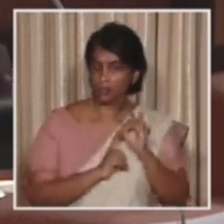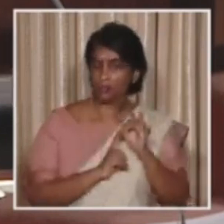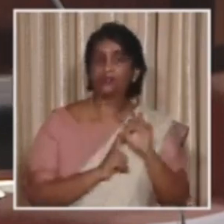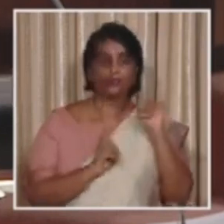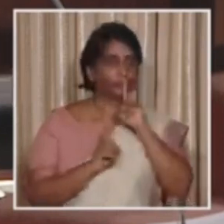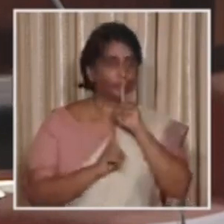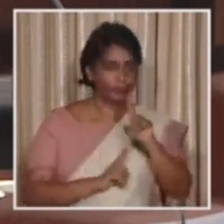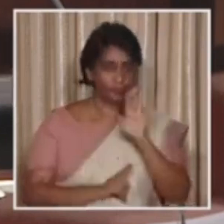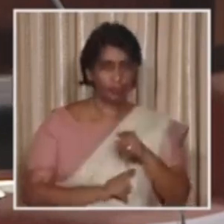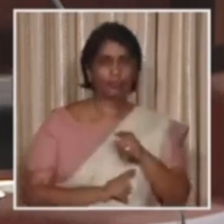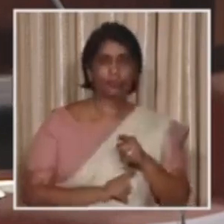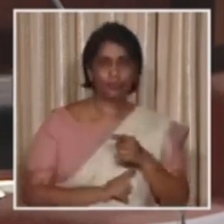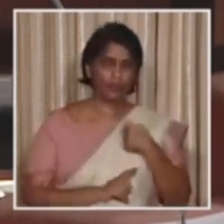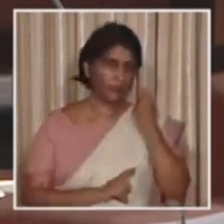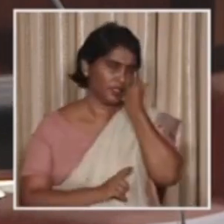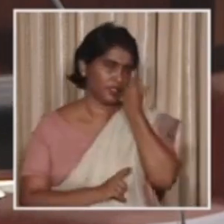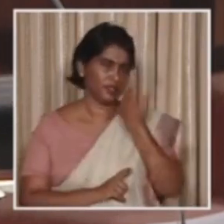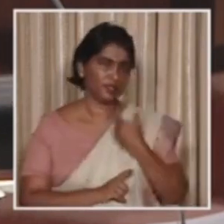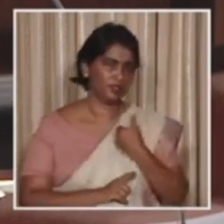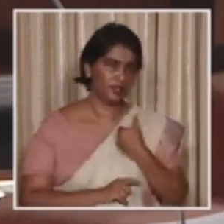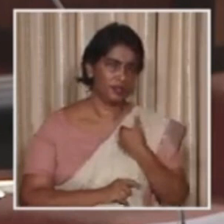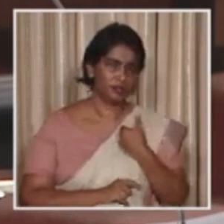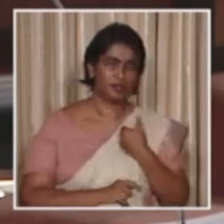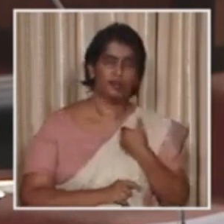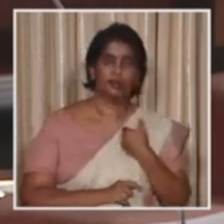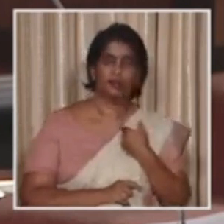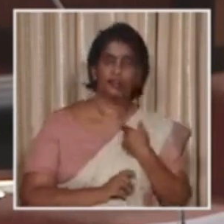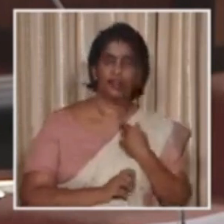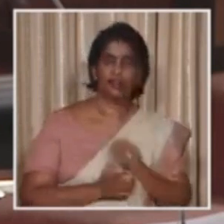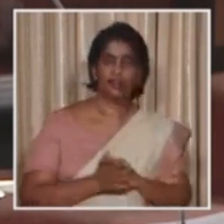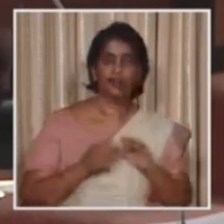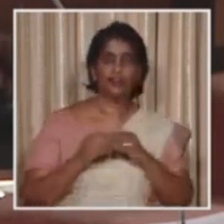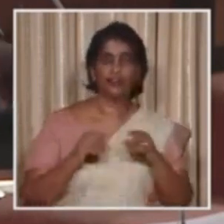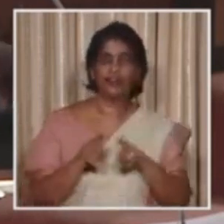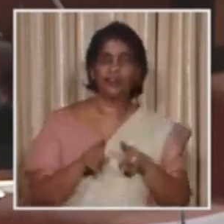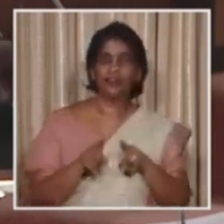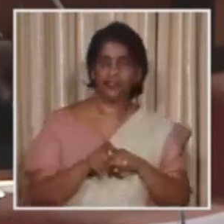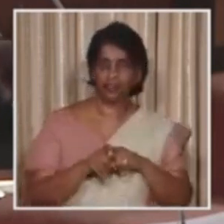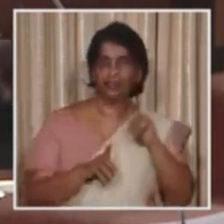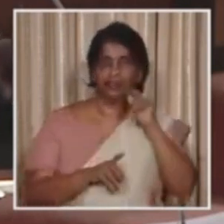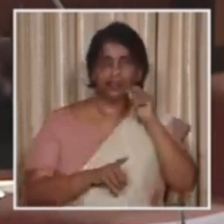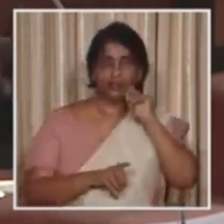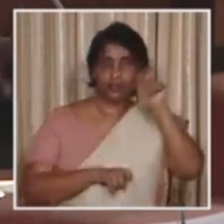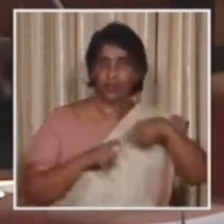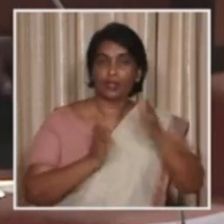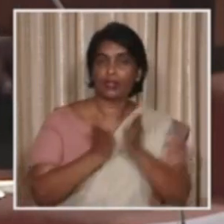எடுத்துரைத்தார்கள். எனக்கு ஒரு சந்தேகம், எங்களையும் எங்களுடைய மக்களையும் இந்திய மக்களையும்